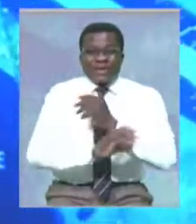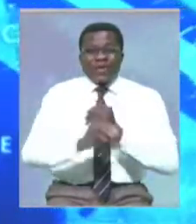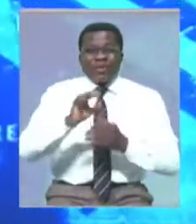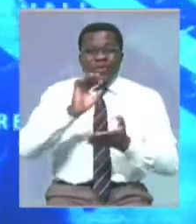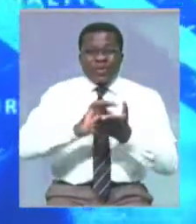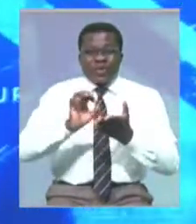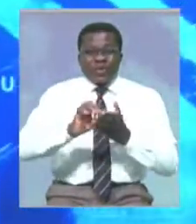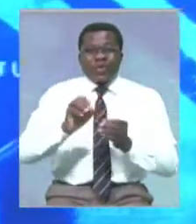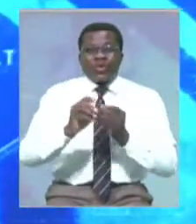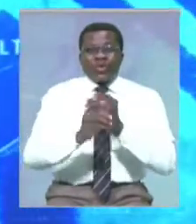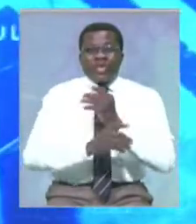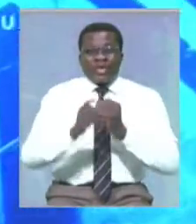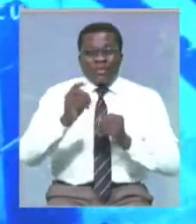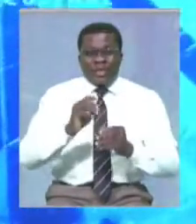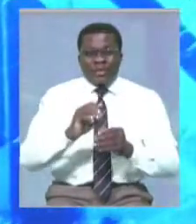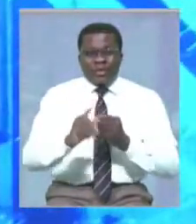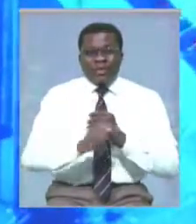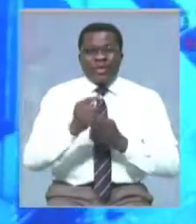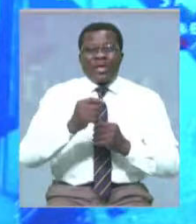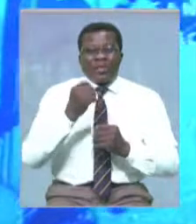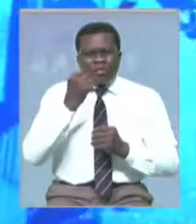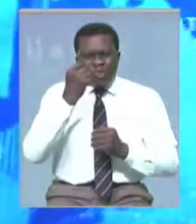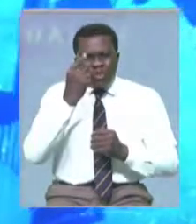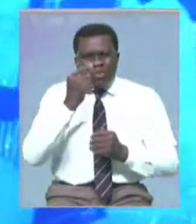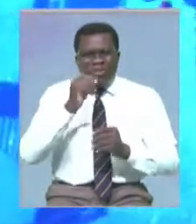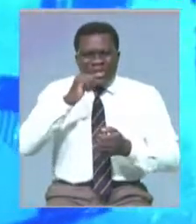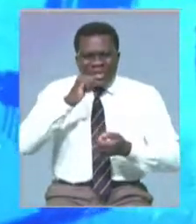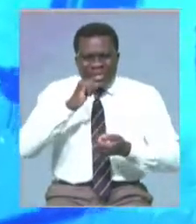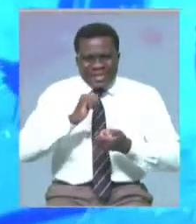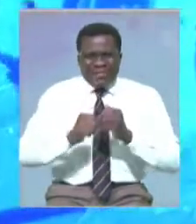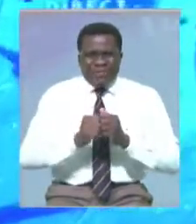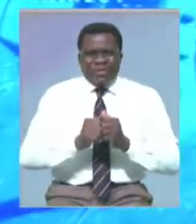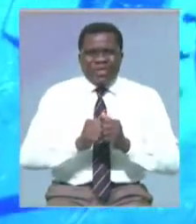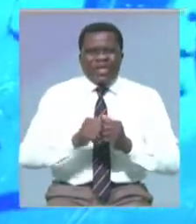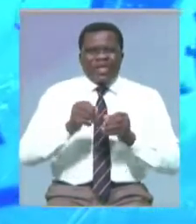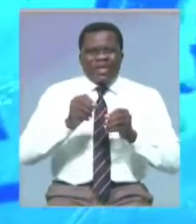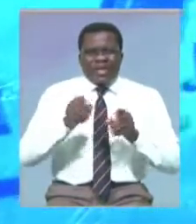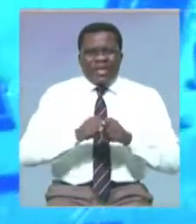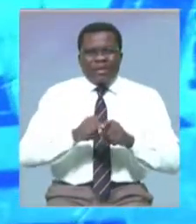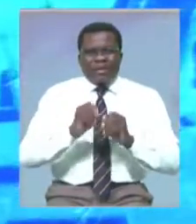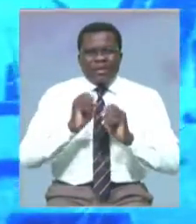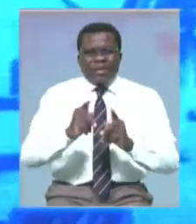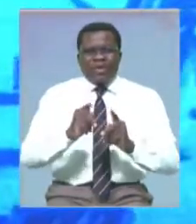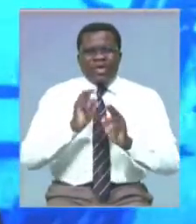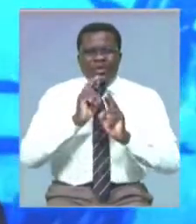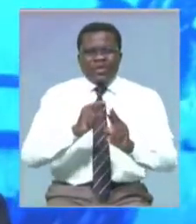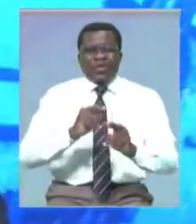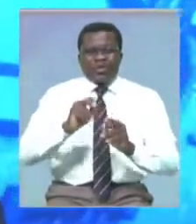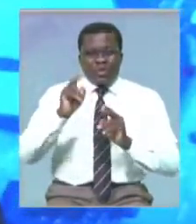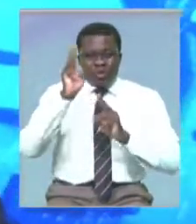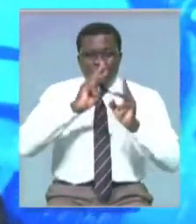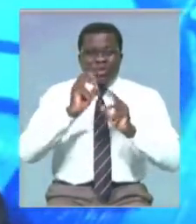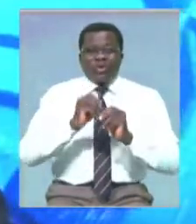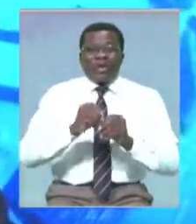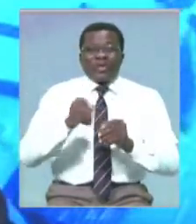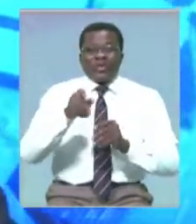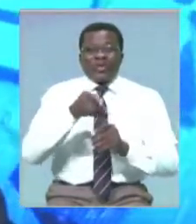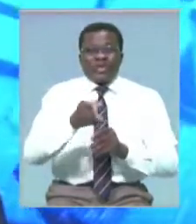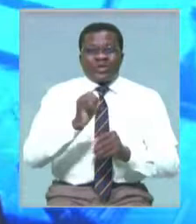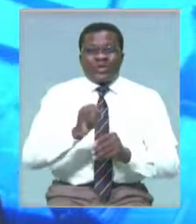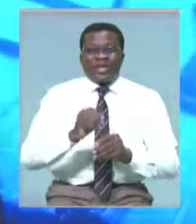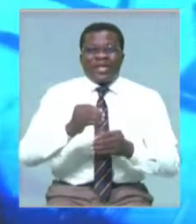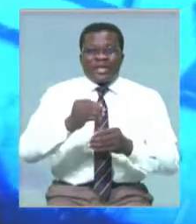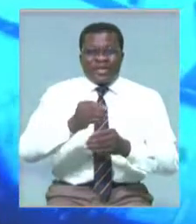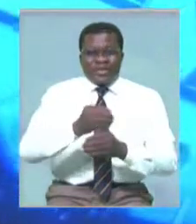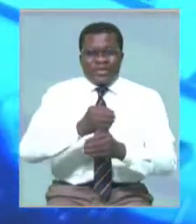compte le département pour s'imprégner des difficultés et par la même occasion répondre aux préoccupations des administrés. Le